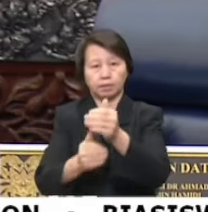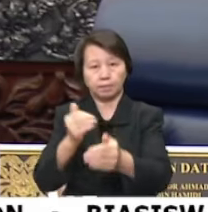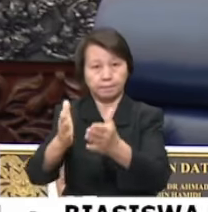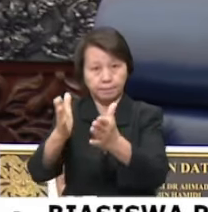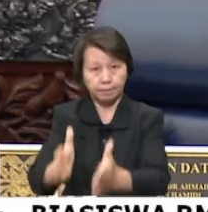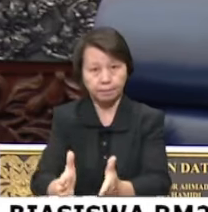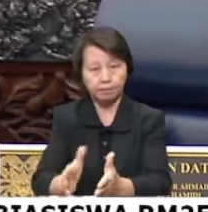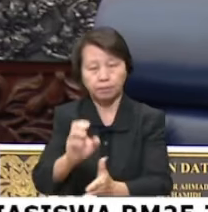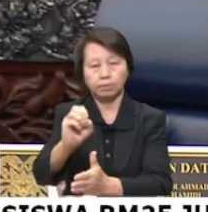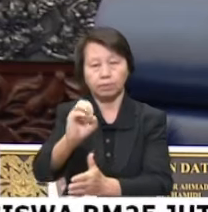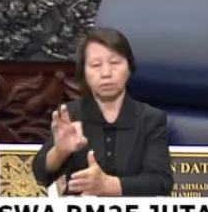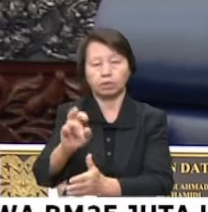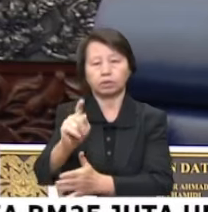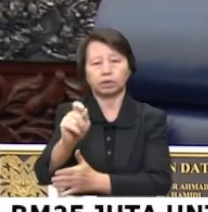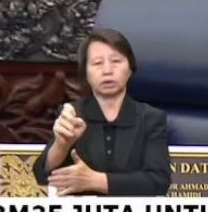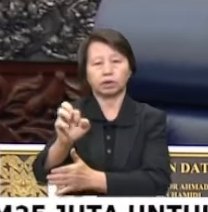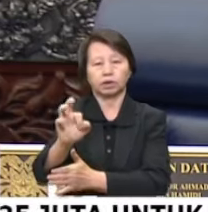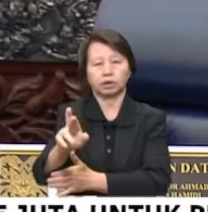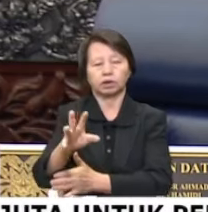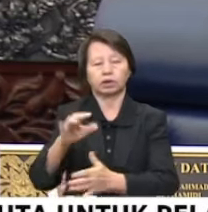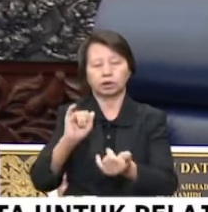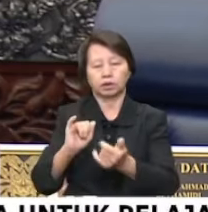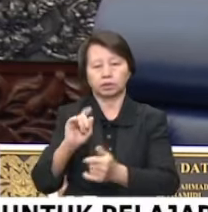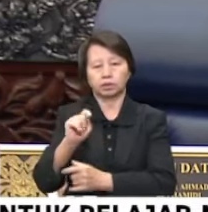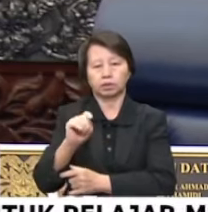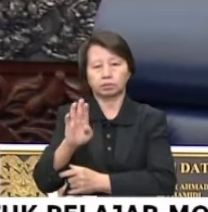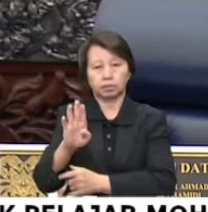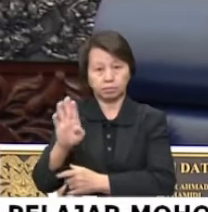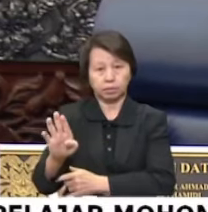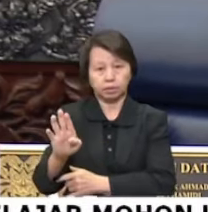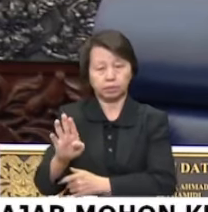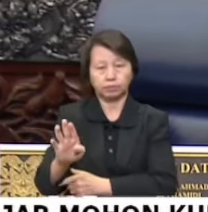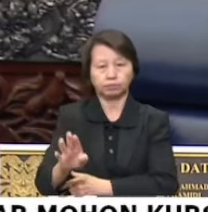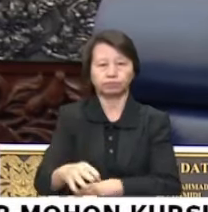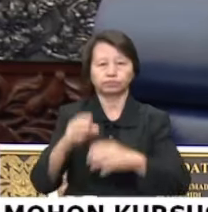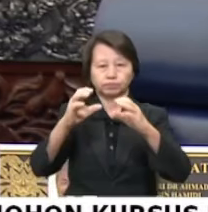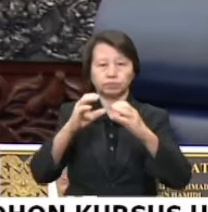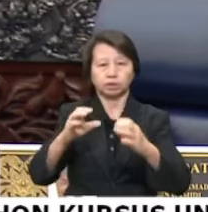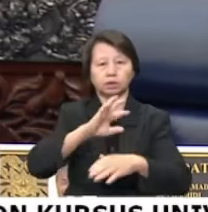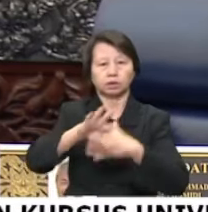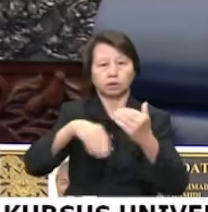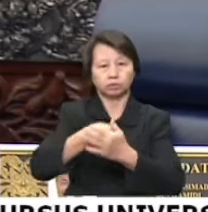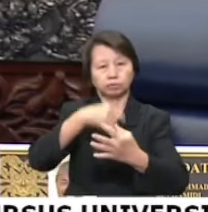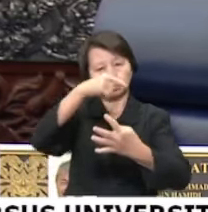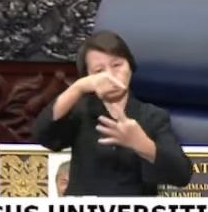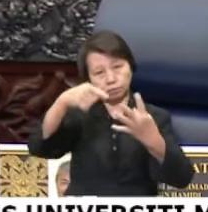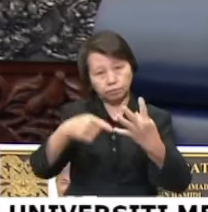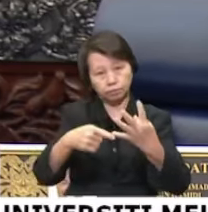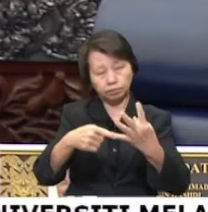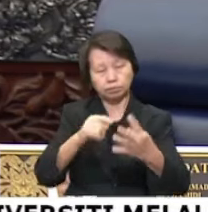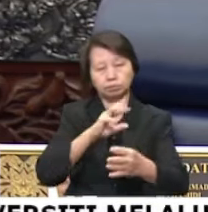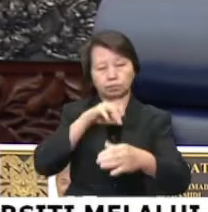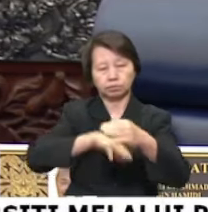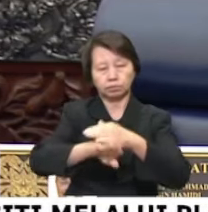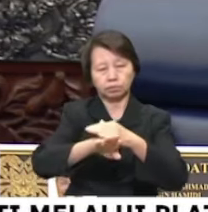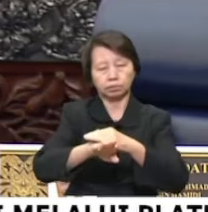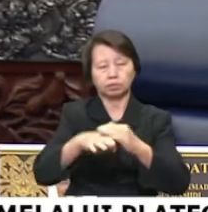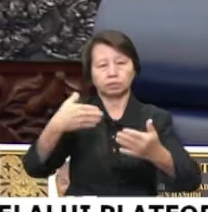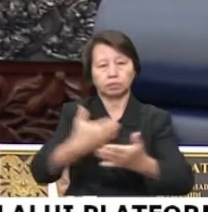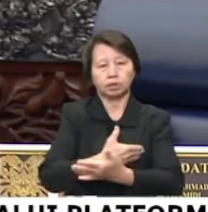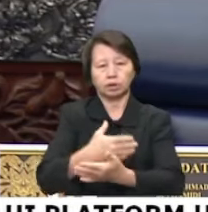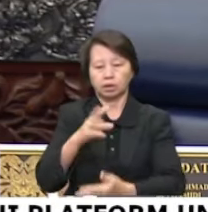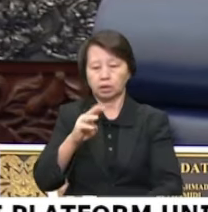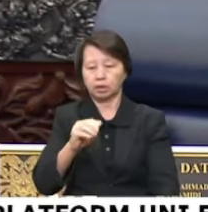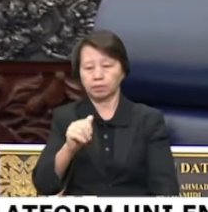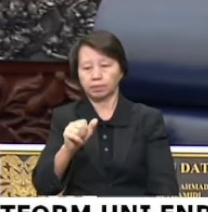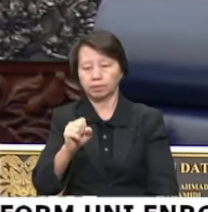adalah off-taker bagi TBB yang dijana. Secara keseluruhannya, kemasukan kapasiti baru oleh syarikat Masdar dan